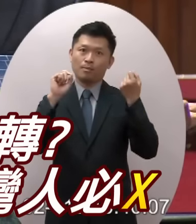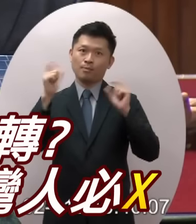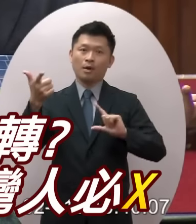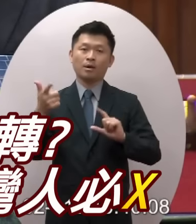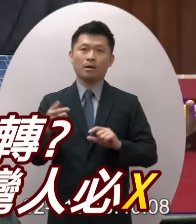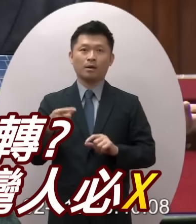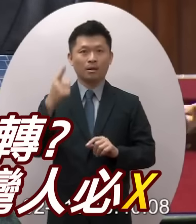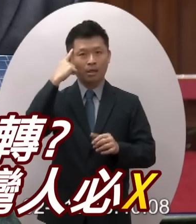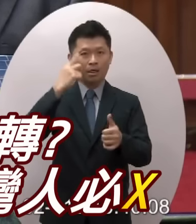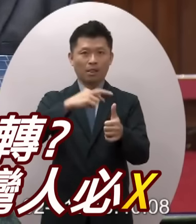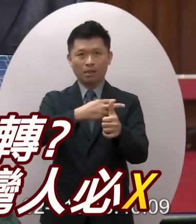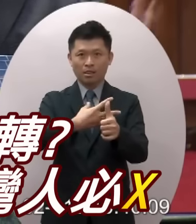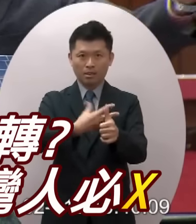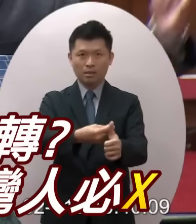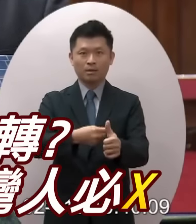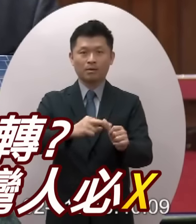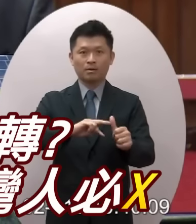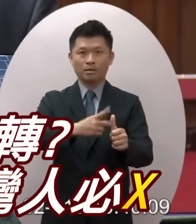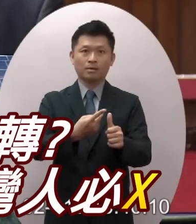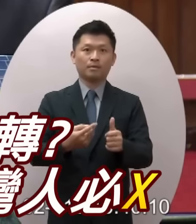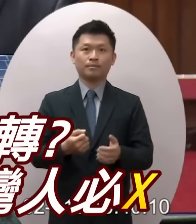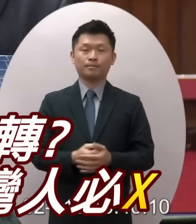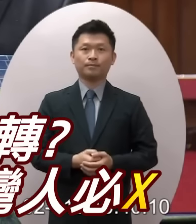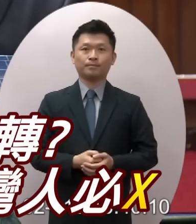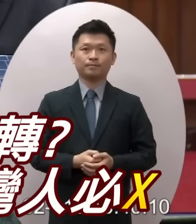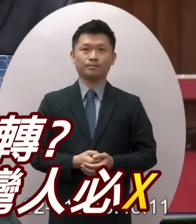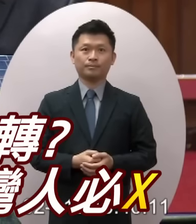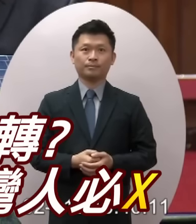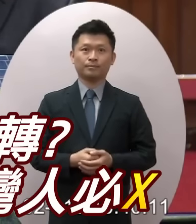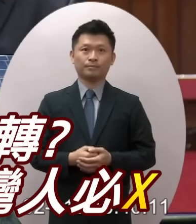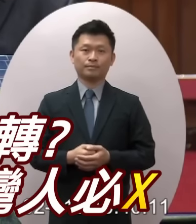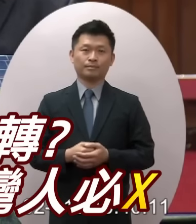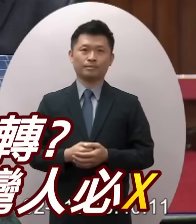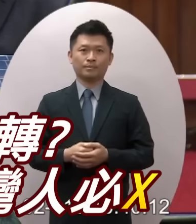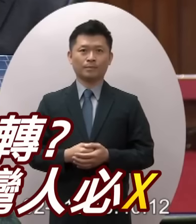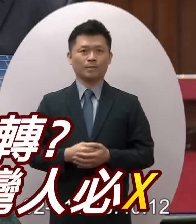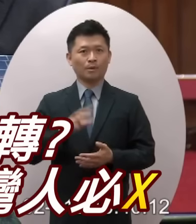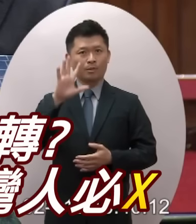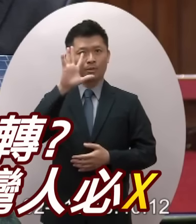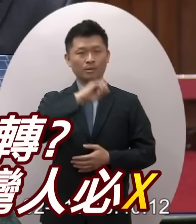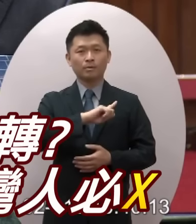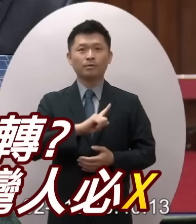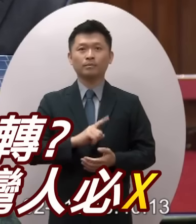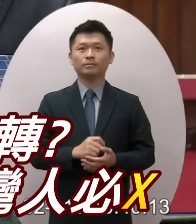啊思想去用改造？你敢会郭建明啊有遐大的魔力咧？啊！